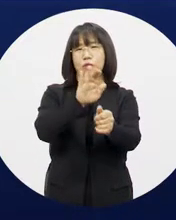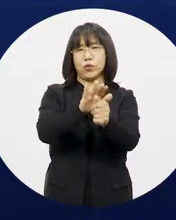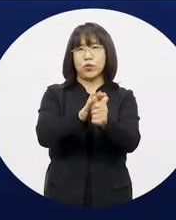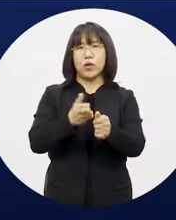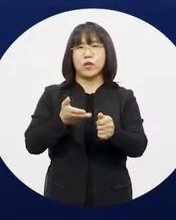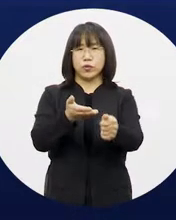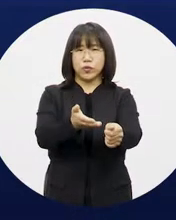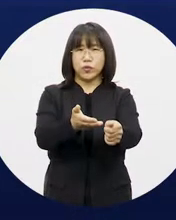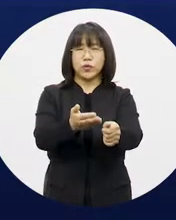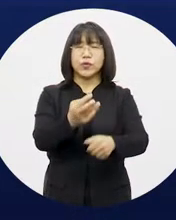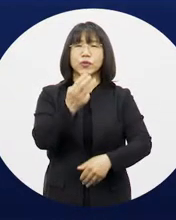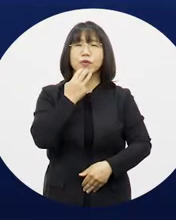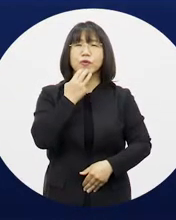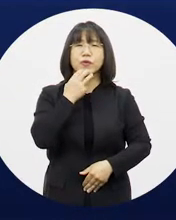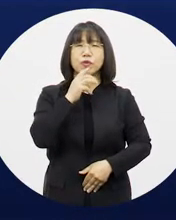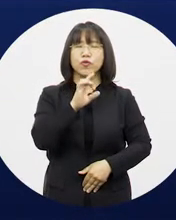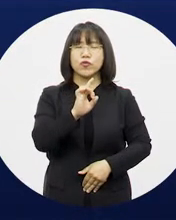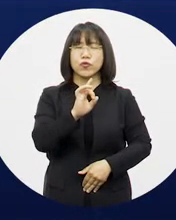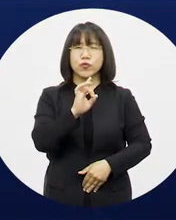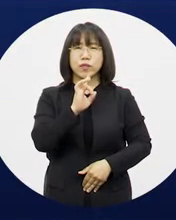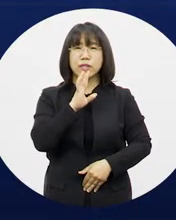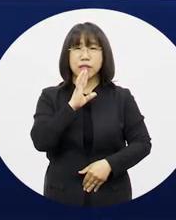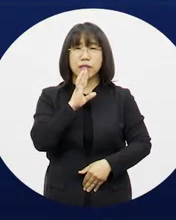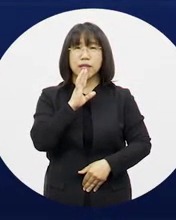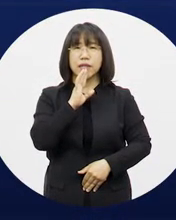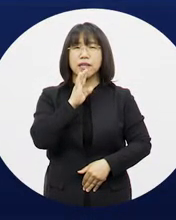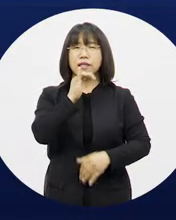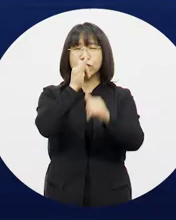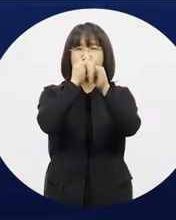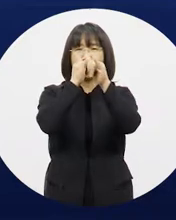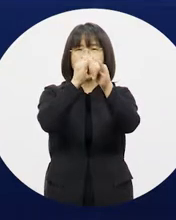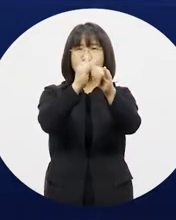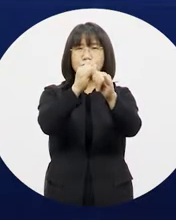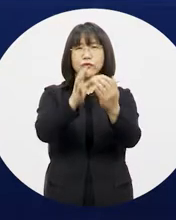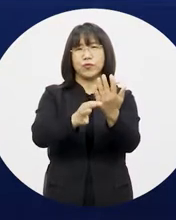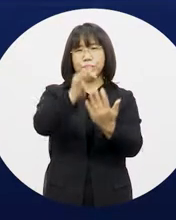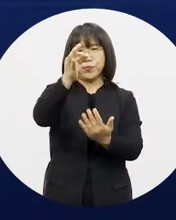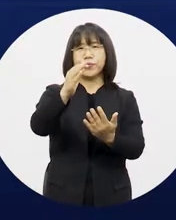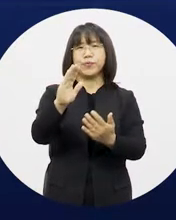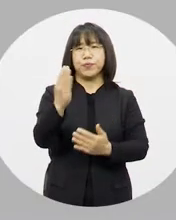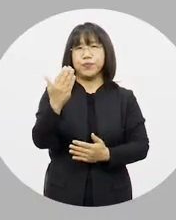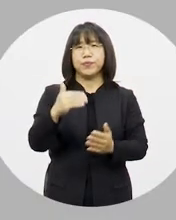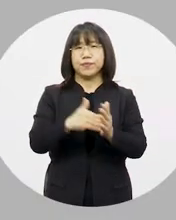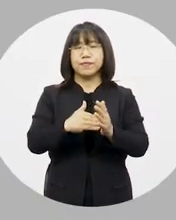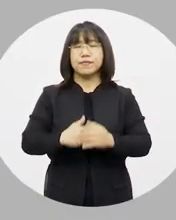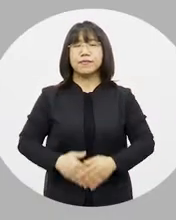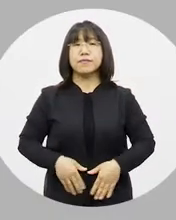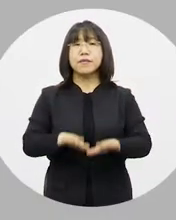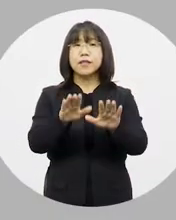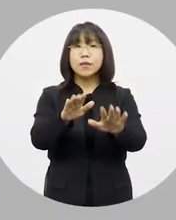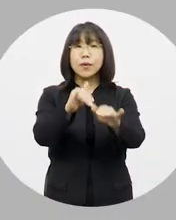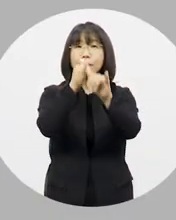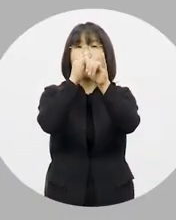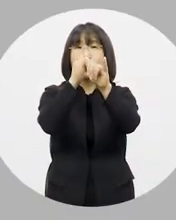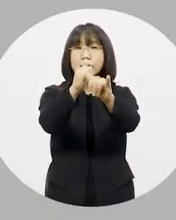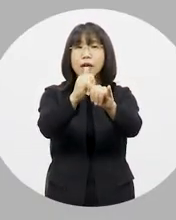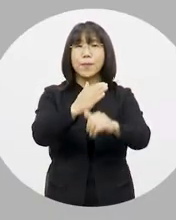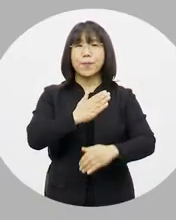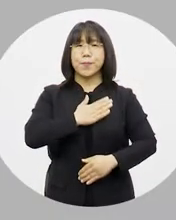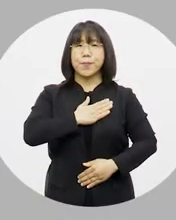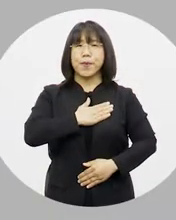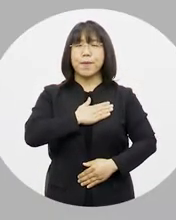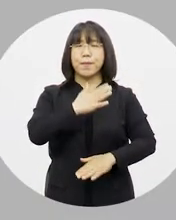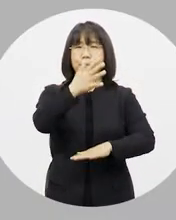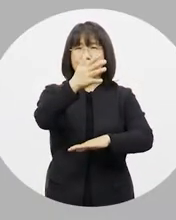강서구는 서울시 자치구 중 유일하게 우수 사례 지자체로 선정됐습니다. 이번 표창을 수상한 우수